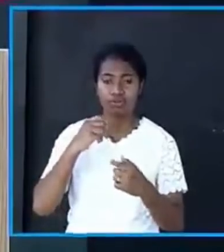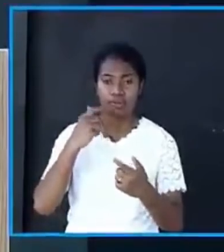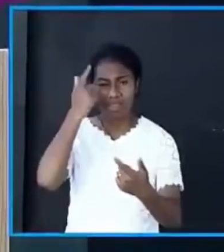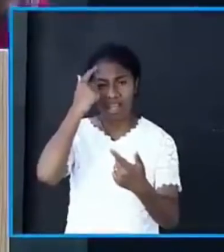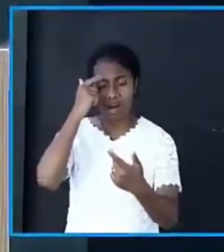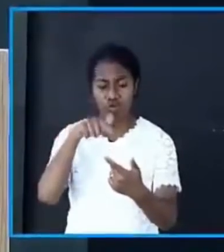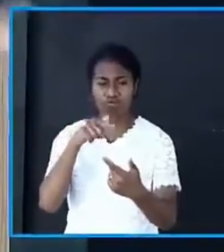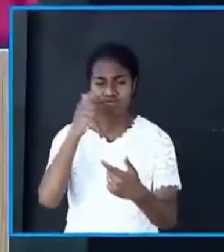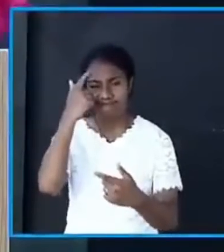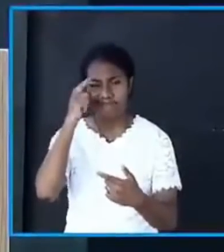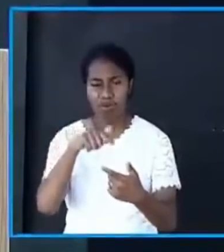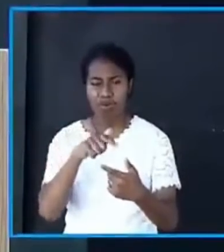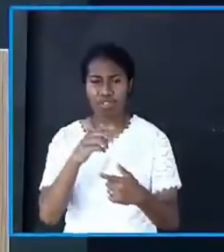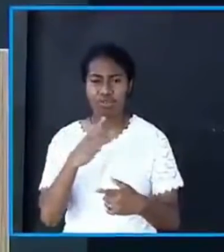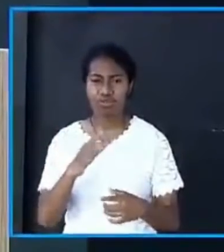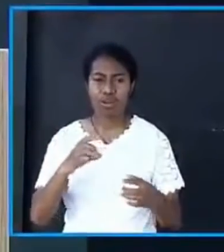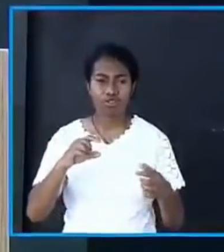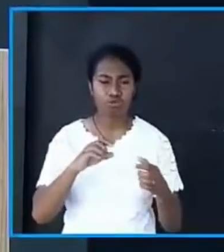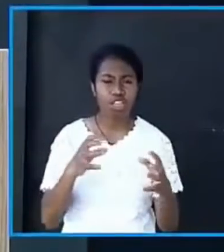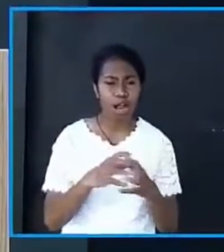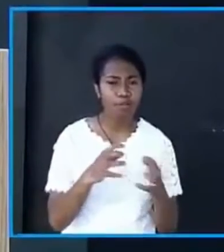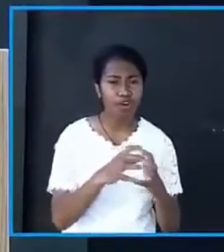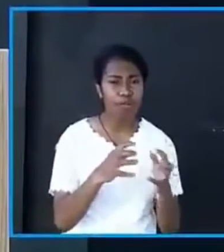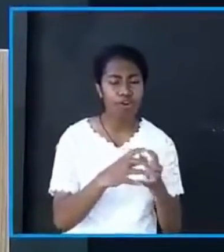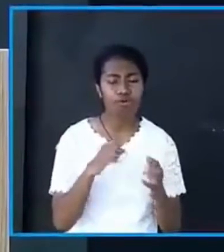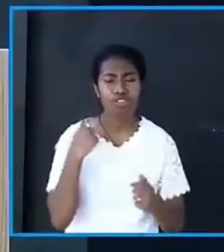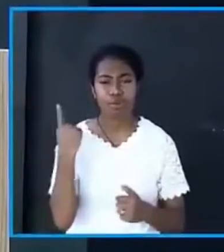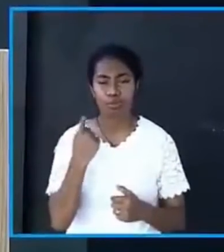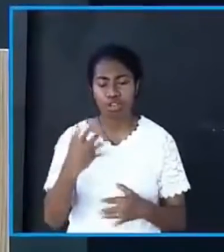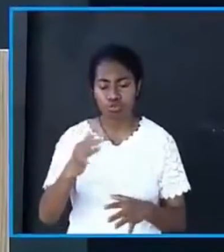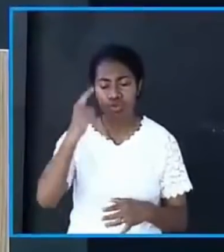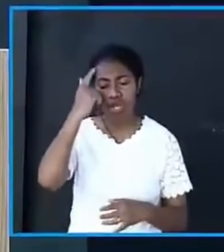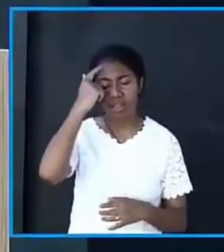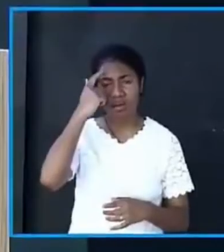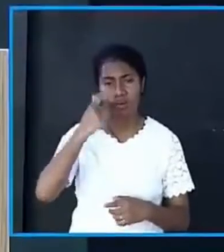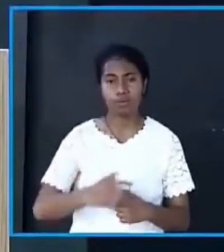menciptakan lagu baru perpaduan dari 2000 lagu